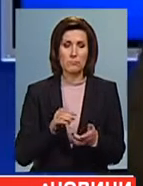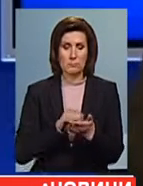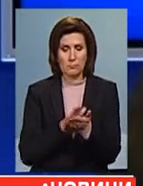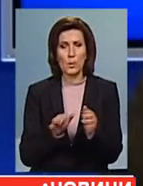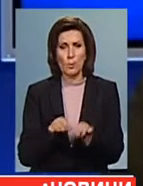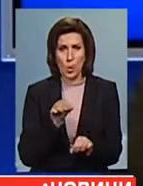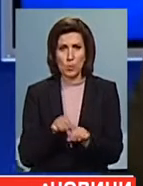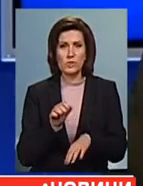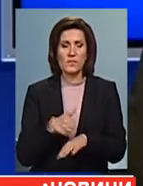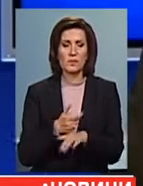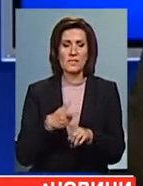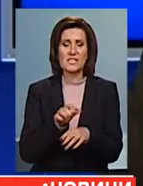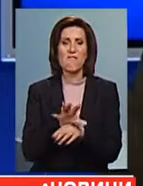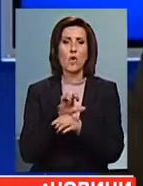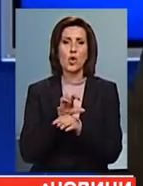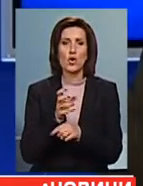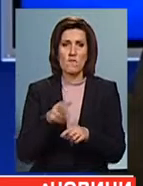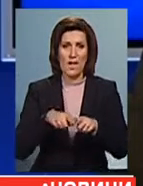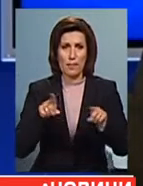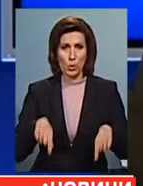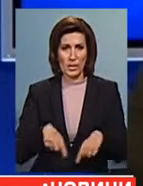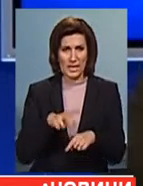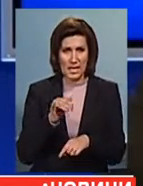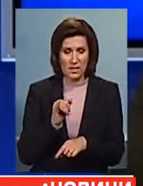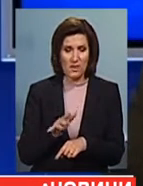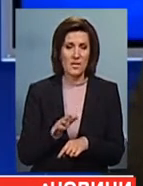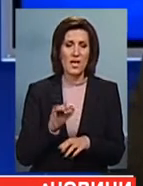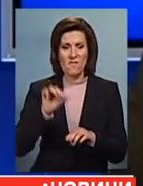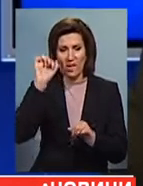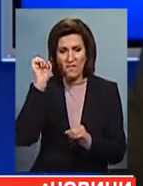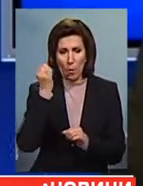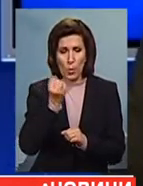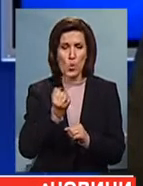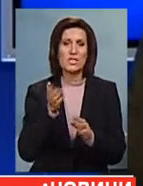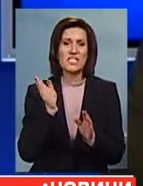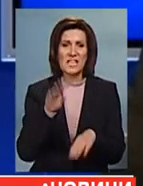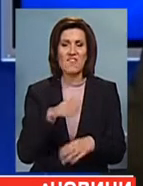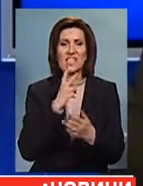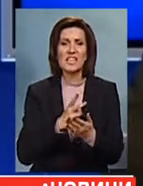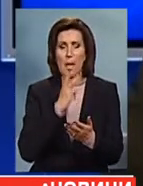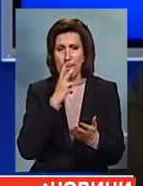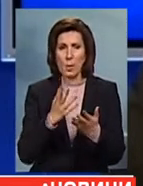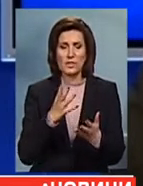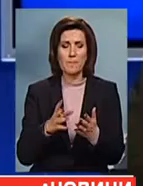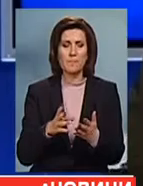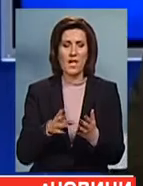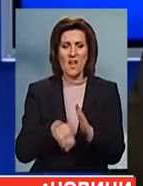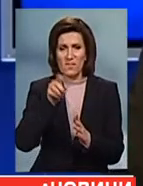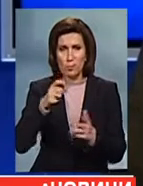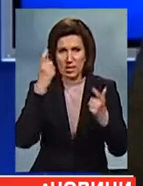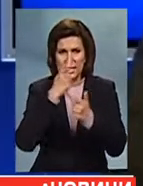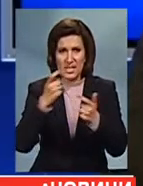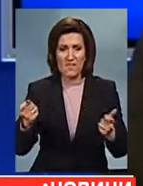фіксувалися порушення. В основному це фотографування бюлетеня. В Кривому Розі навіть демонстративно виборці